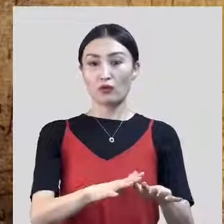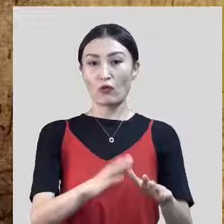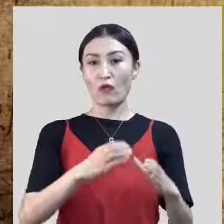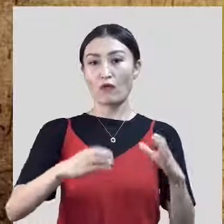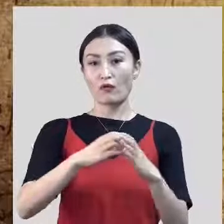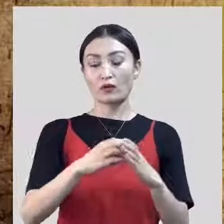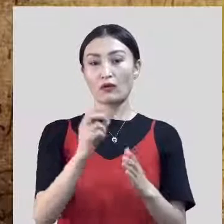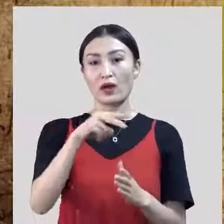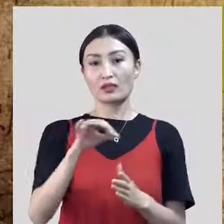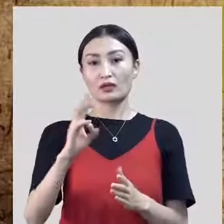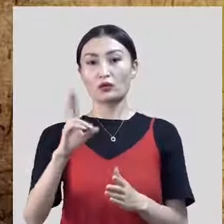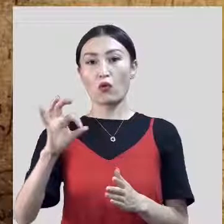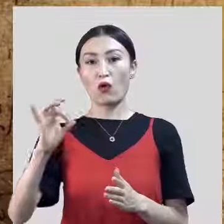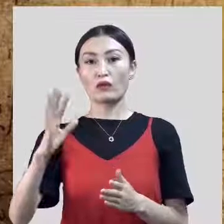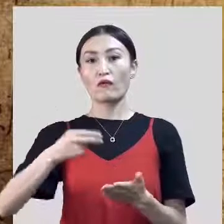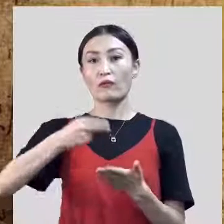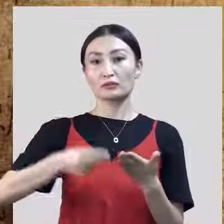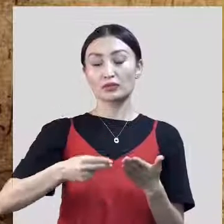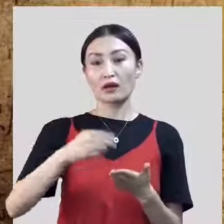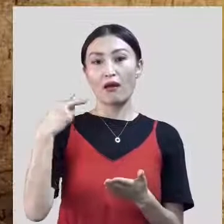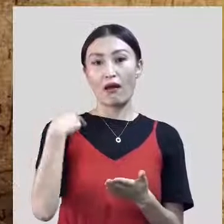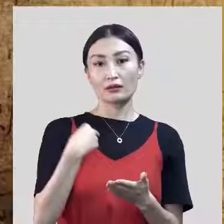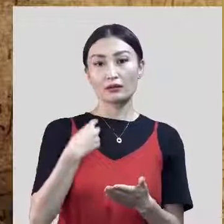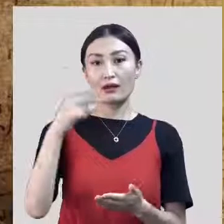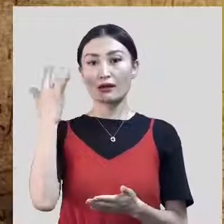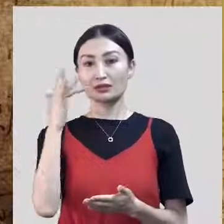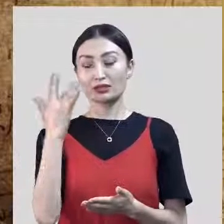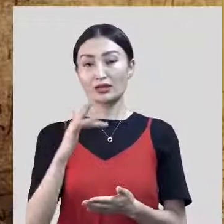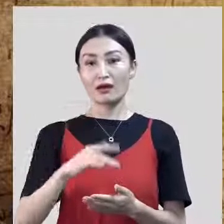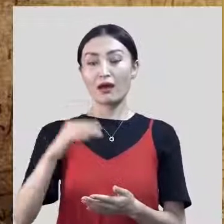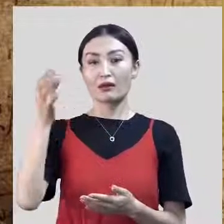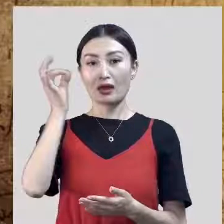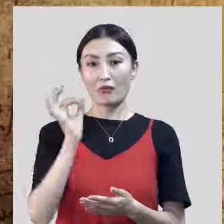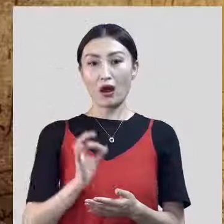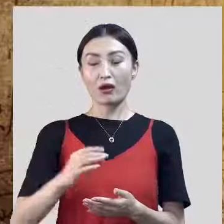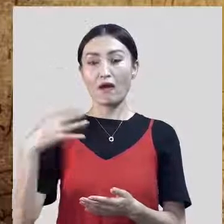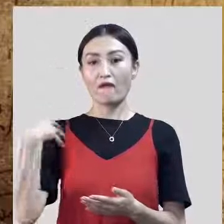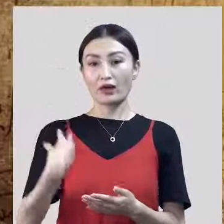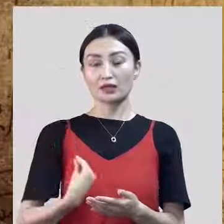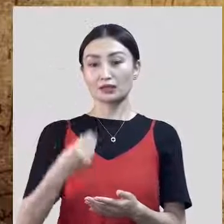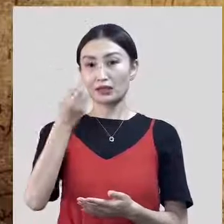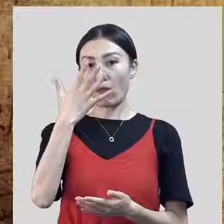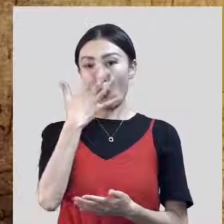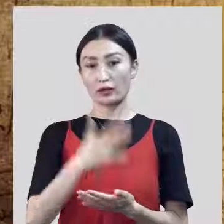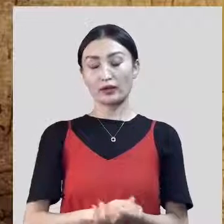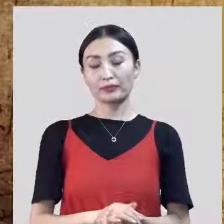линкоров подписали англия сша германия франция япония